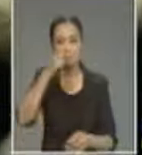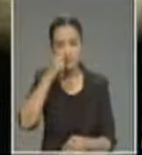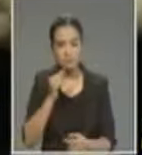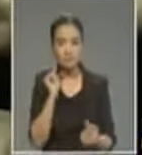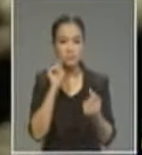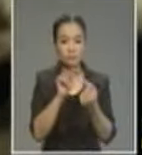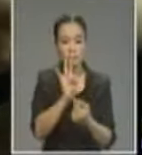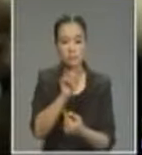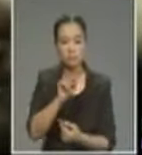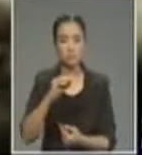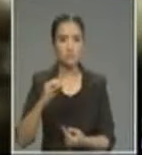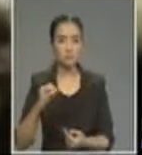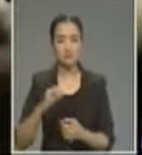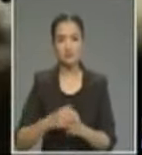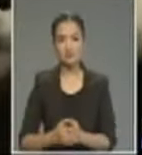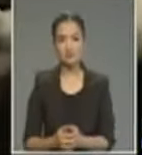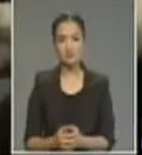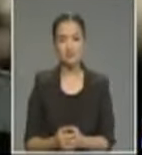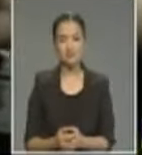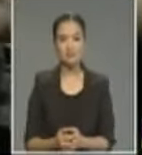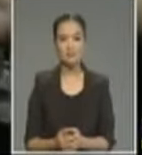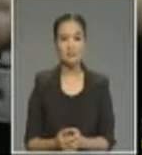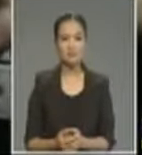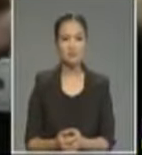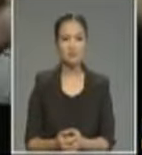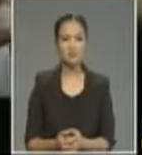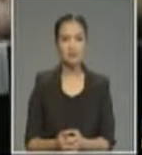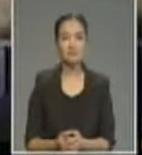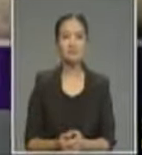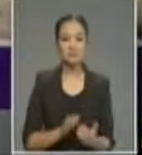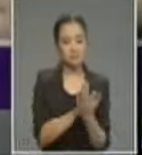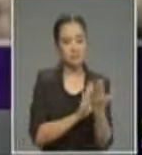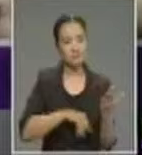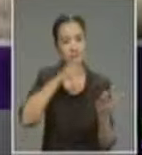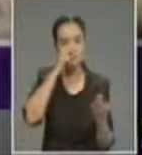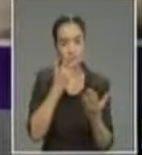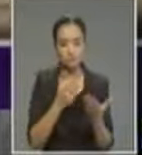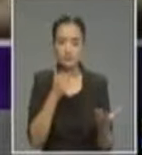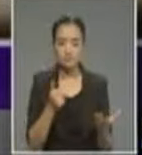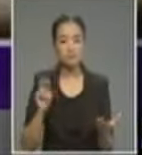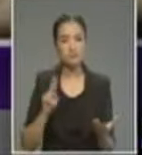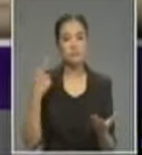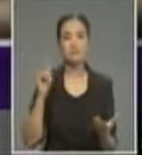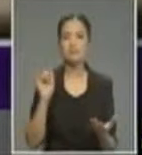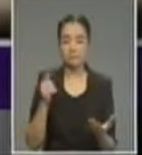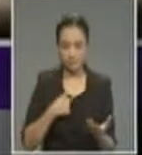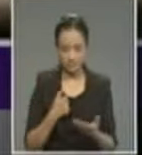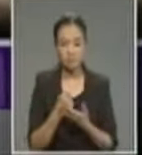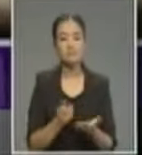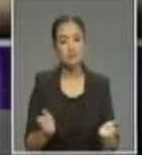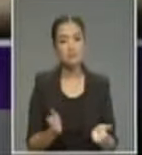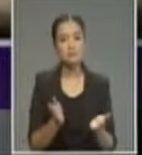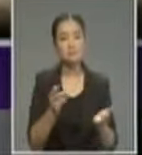4.0 ค่ะ มีศักยภาพสูงมากเมืองไทยมีของดีอยู่เยอะฮะเรายังไม่ได้ใช้ประโยชน์มันผมคิด